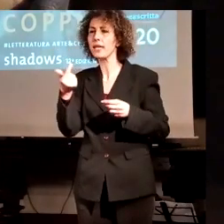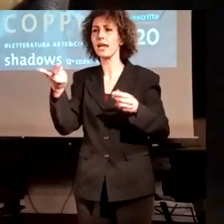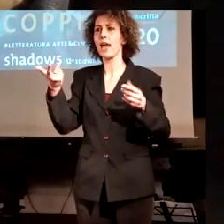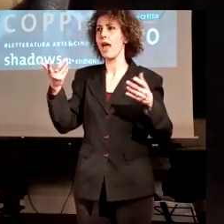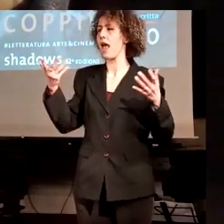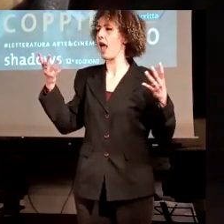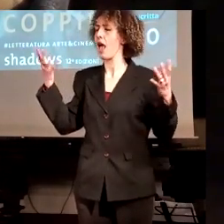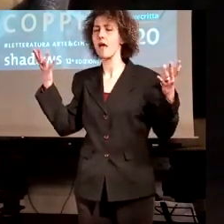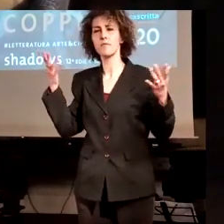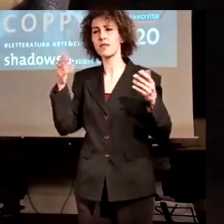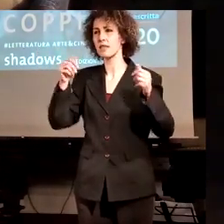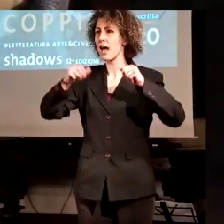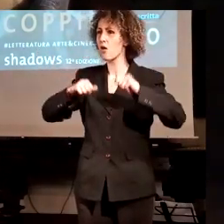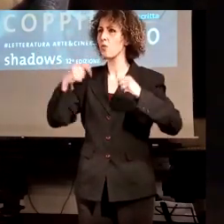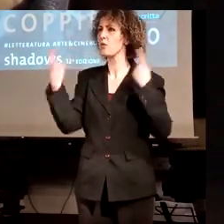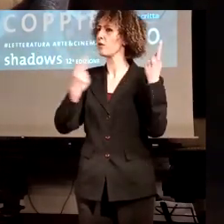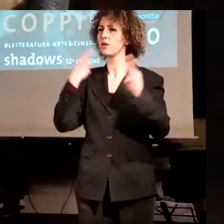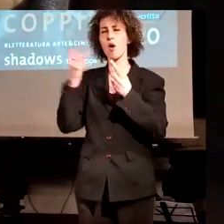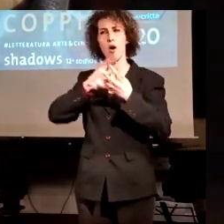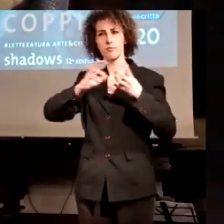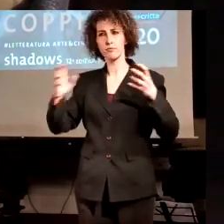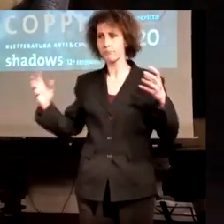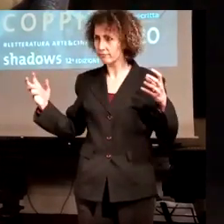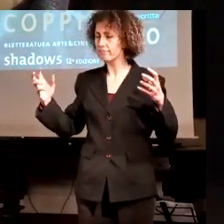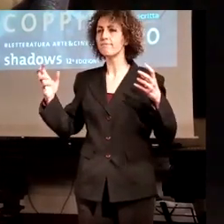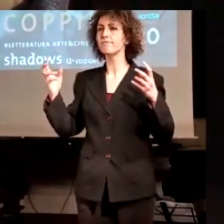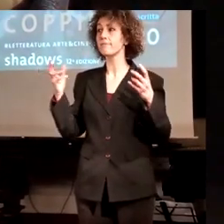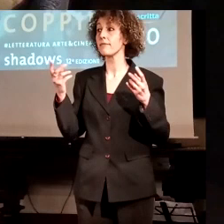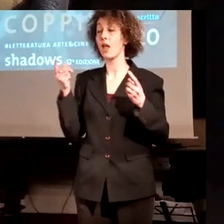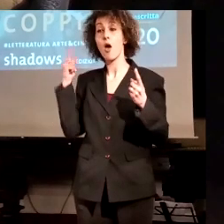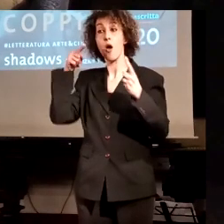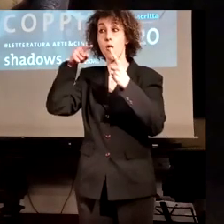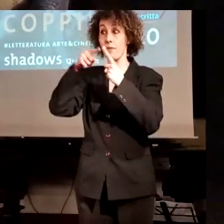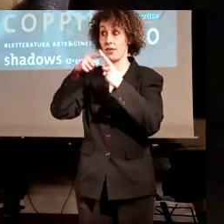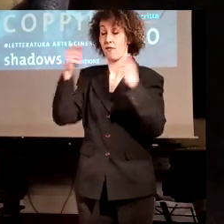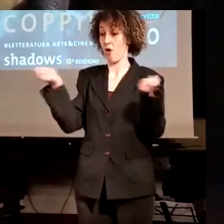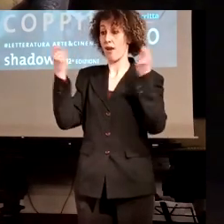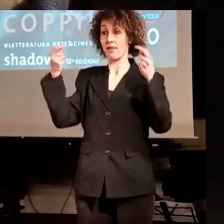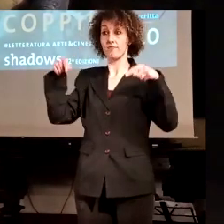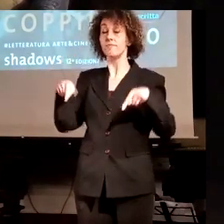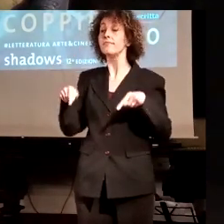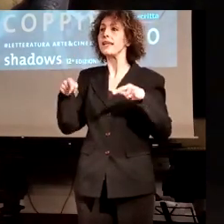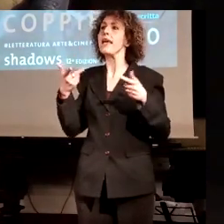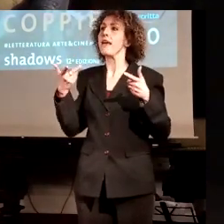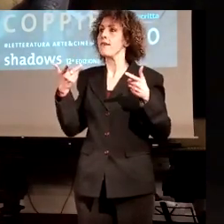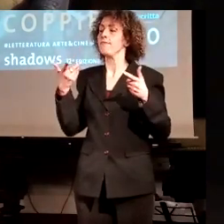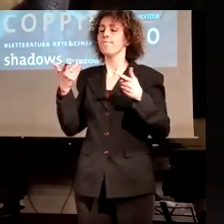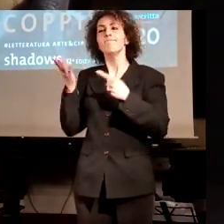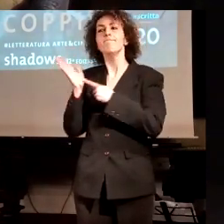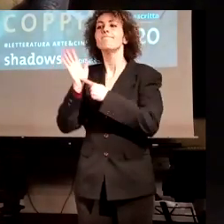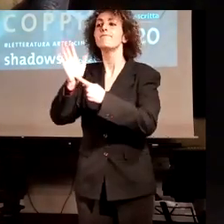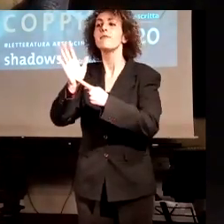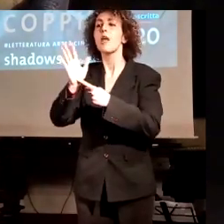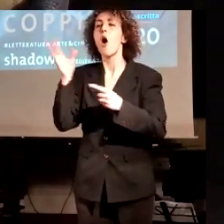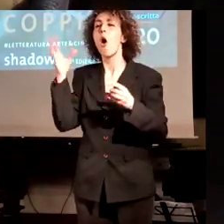epidemie della salute ma la nostra intenzione in qualche modo con questa rassegna è dimostrare invece le ombre che